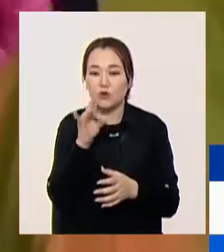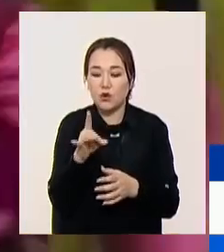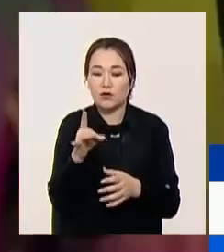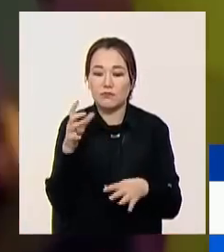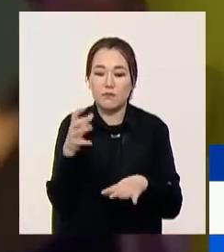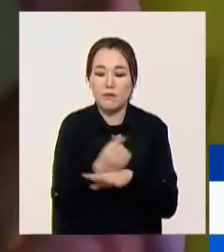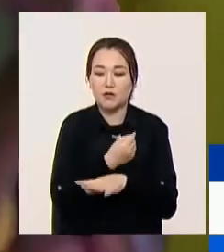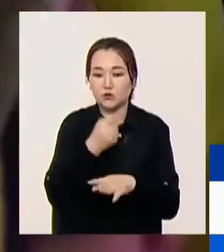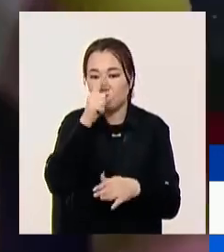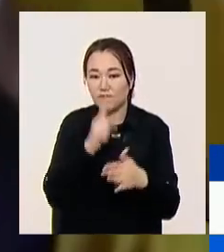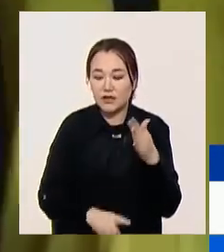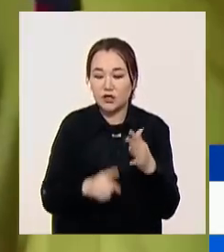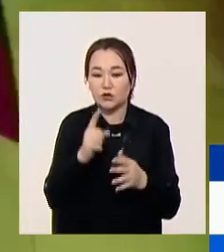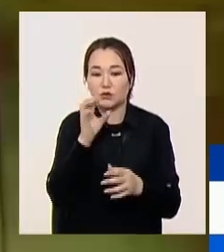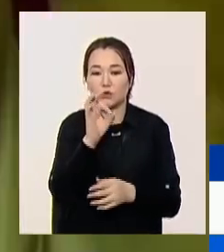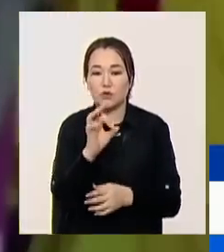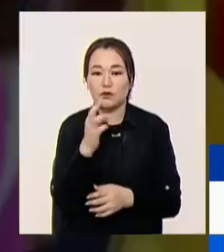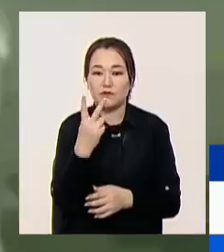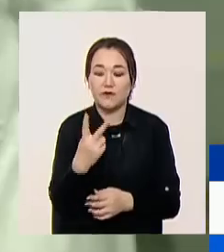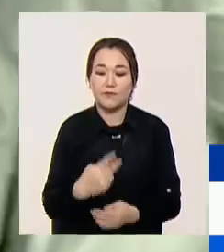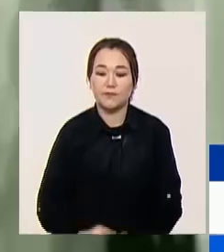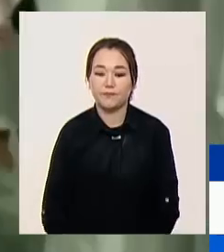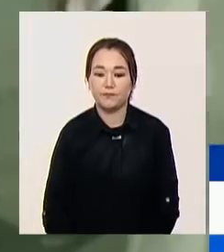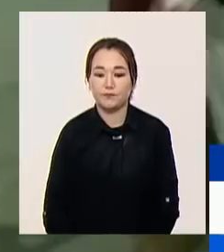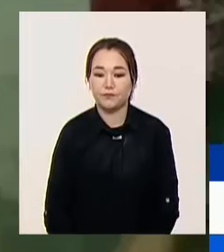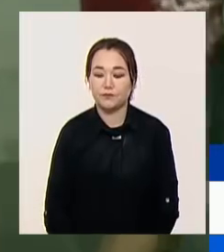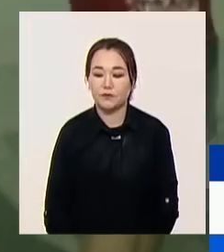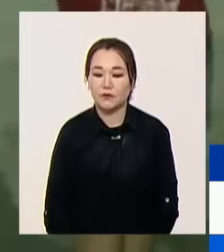с соперником. Счет 0-2.